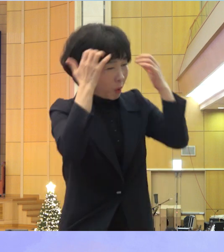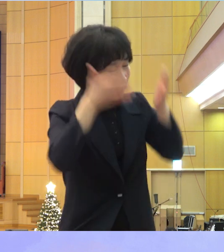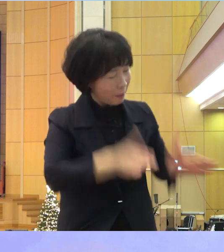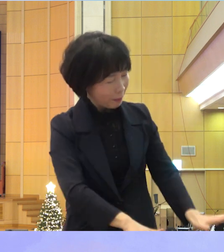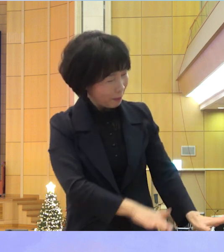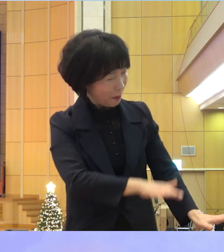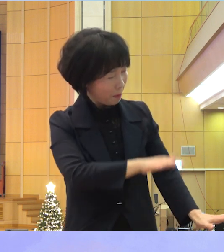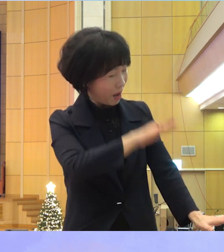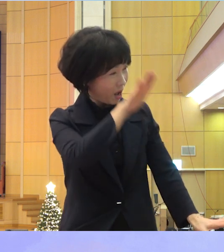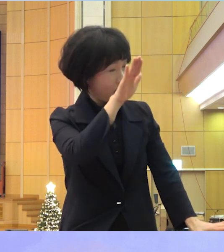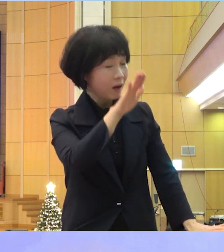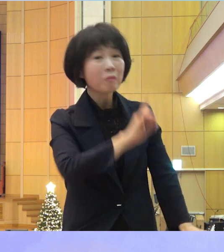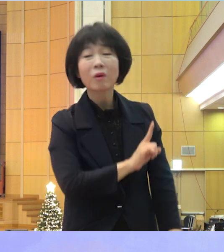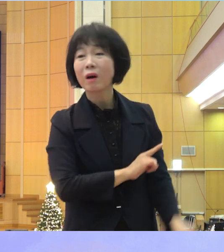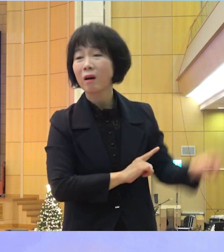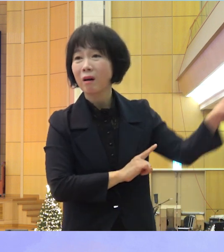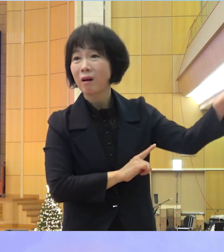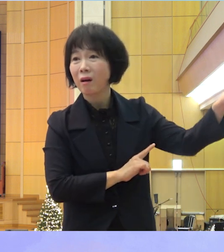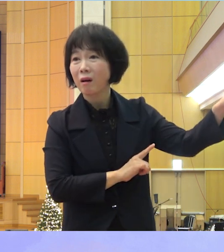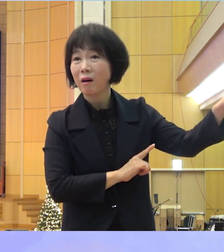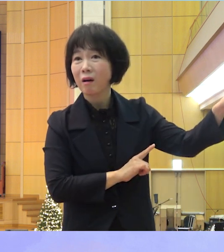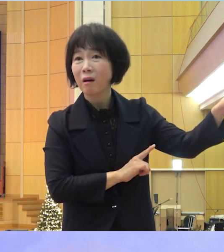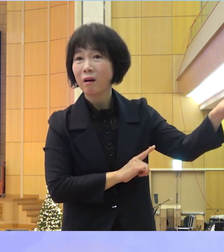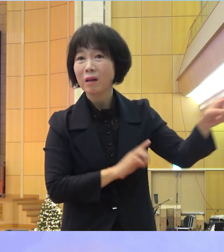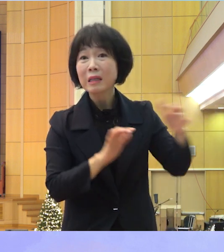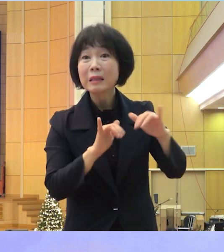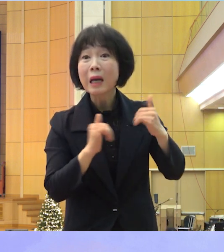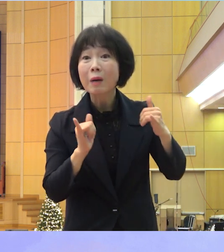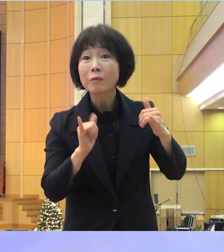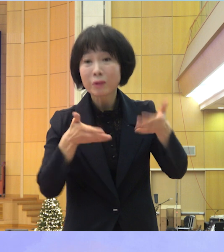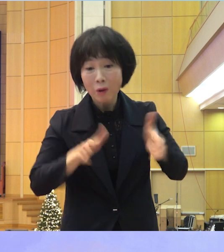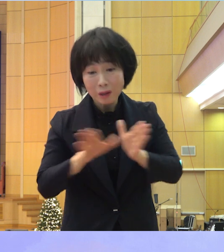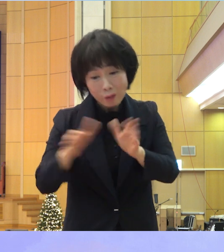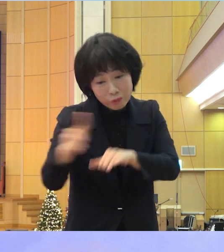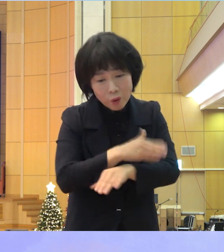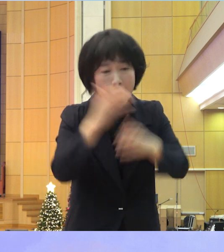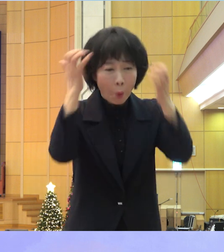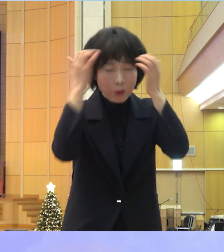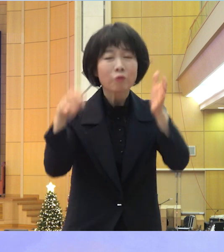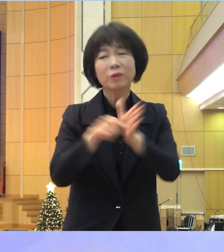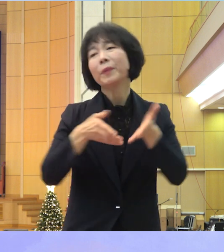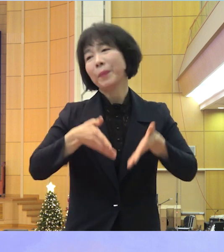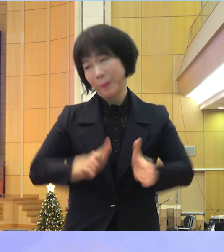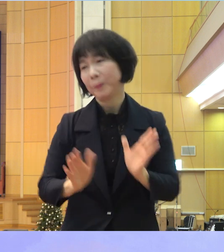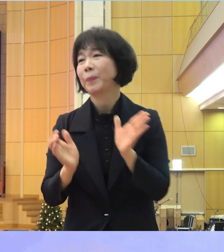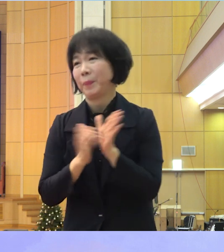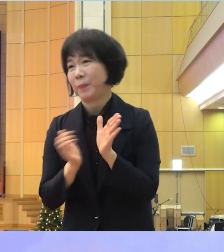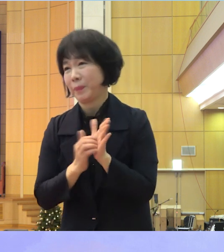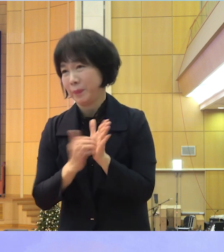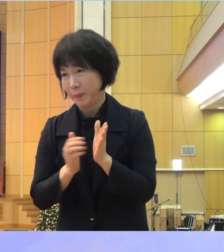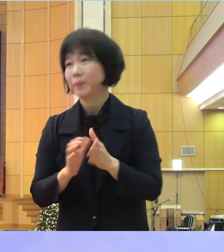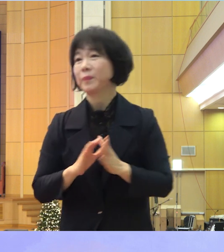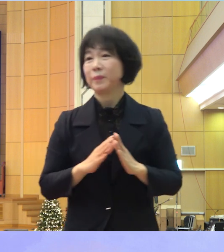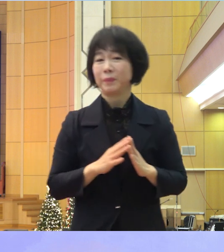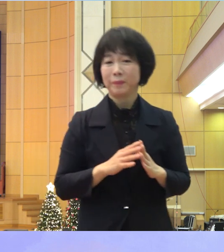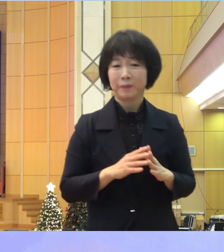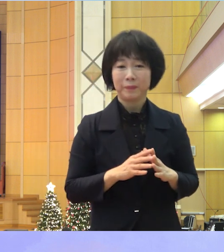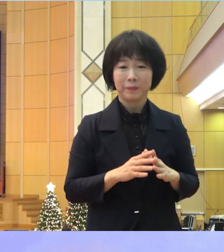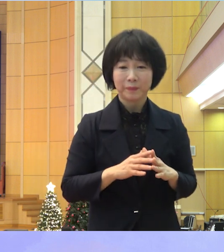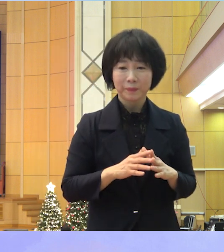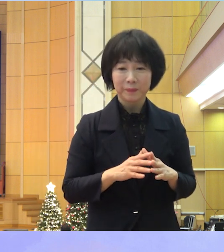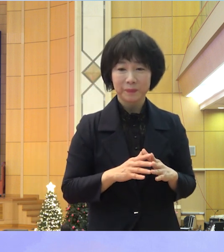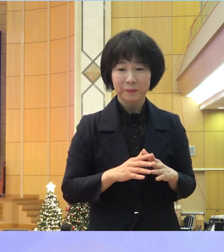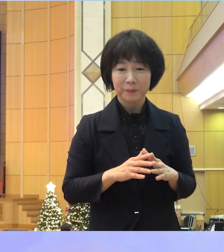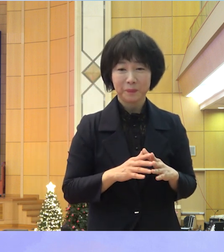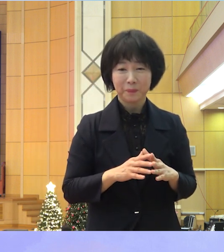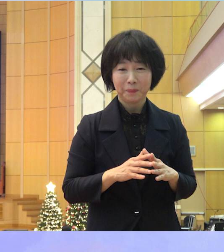고생으로 태어난 거라니까. 인간은 태어날 때 고난으로 태어난 거예요. 고생 하다가 죽을 때도 고통 속에